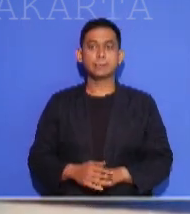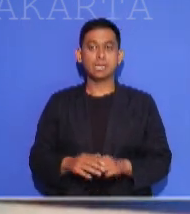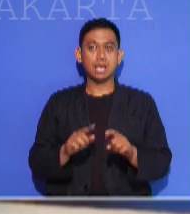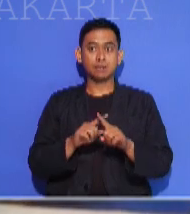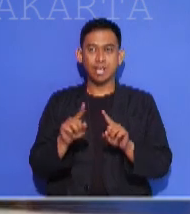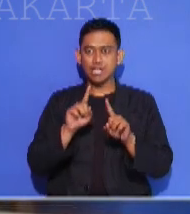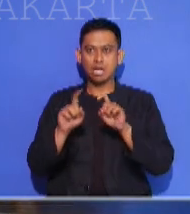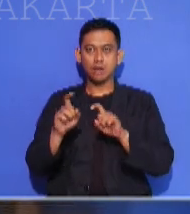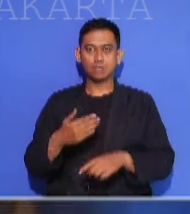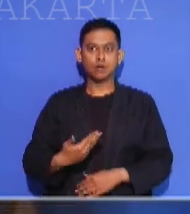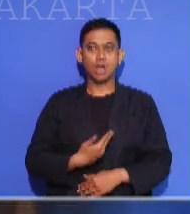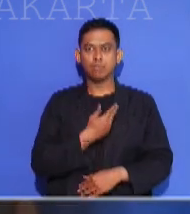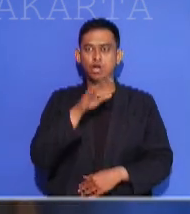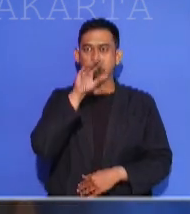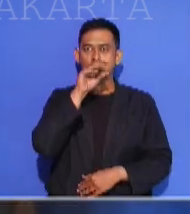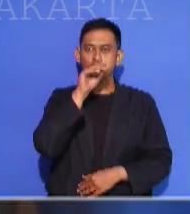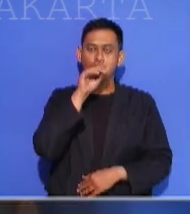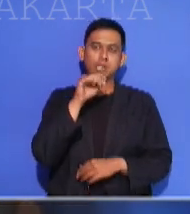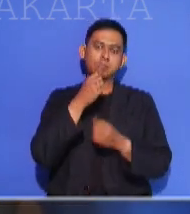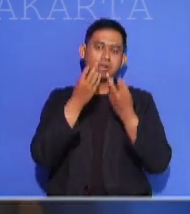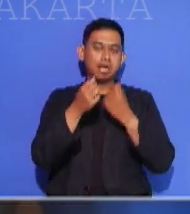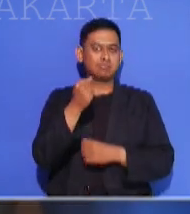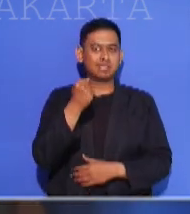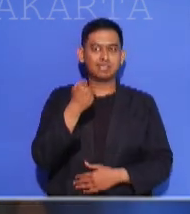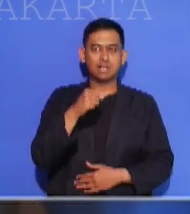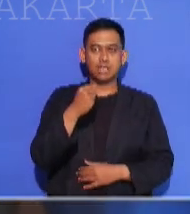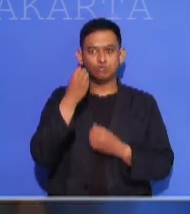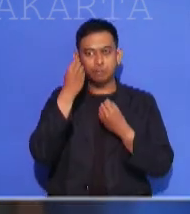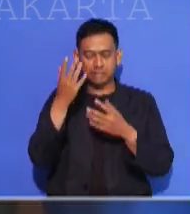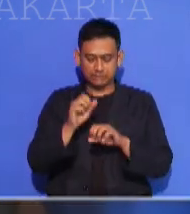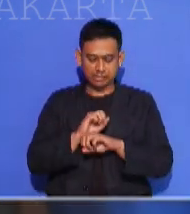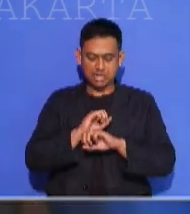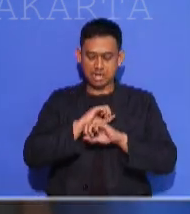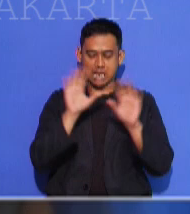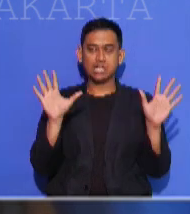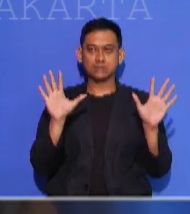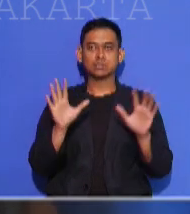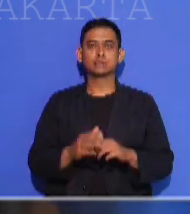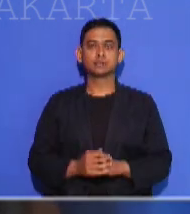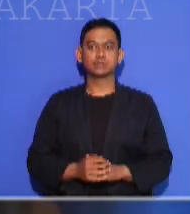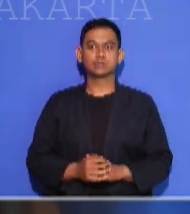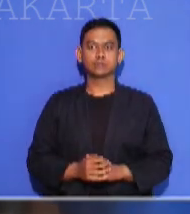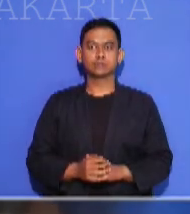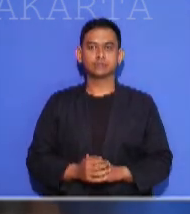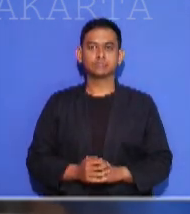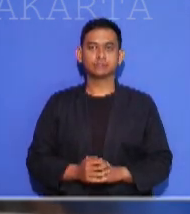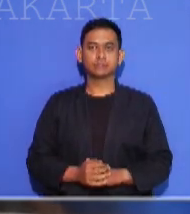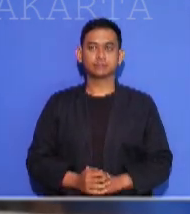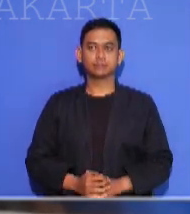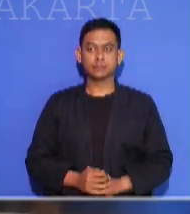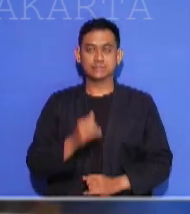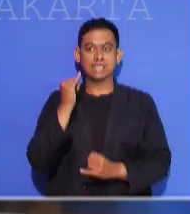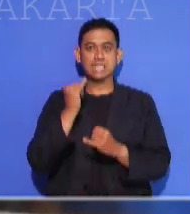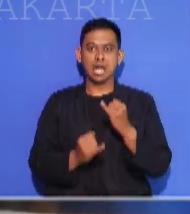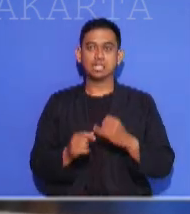ditanyai korban ini berbelit, tidak bisa memberikan jawaban yang jelas. Nah, atas dasar